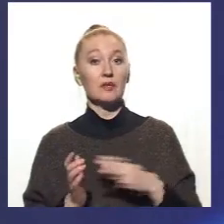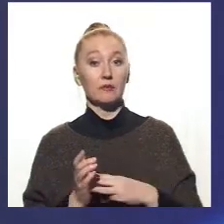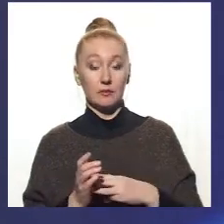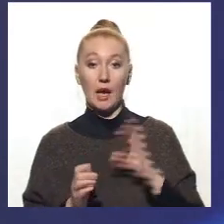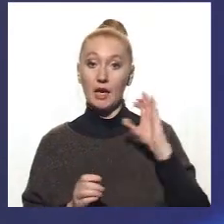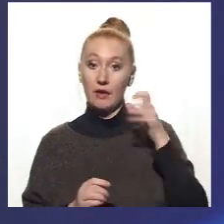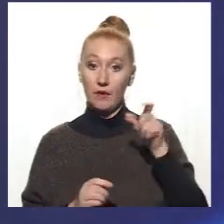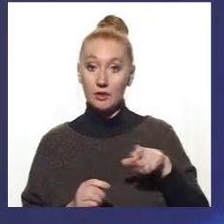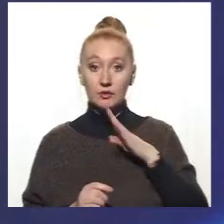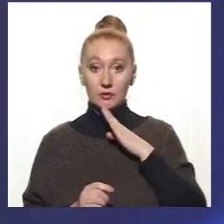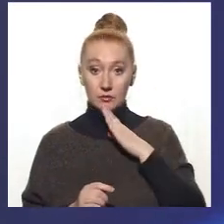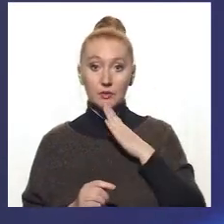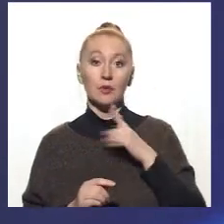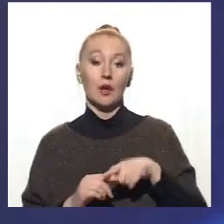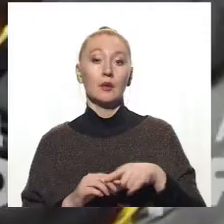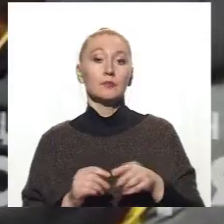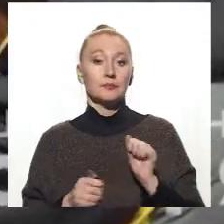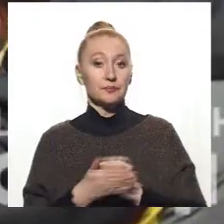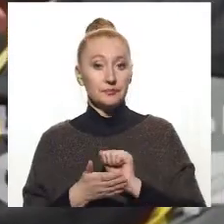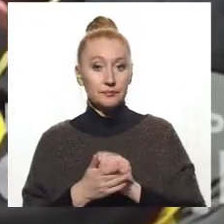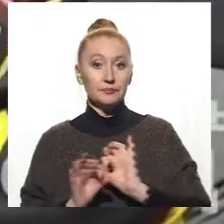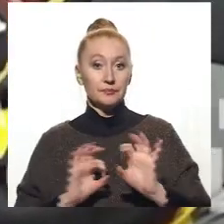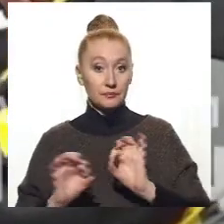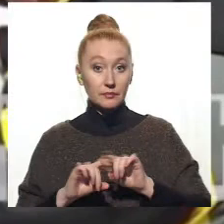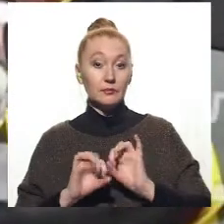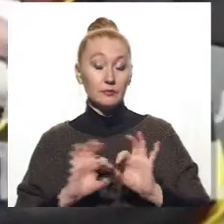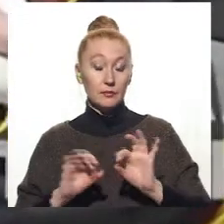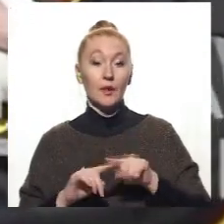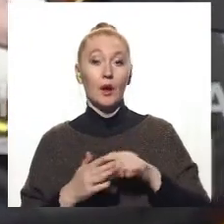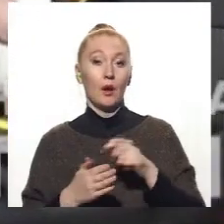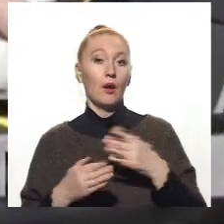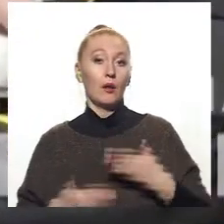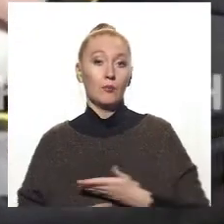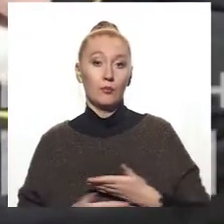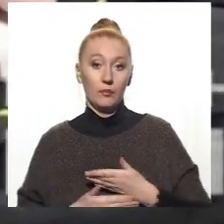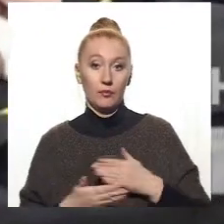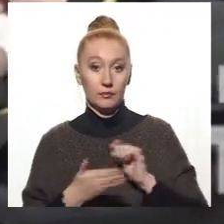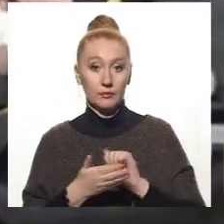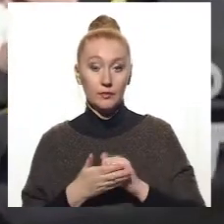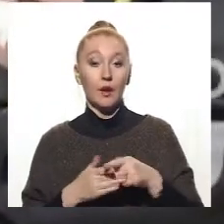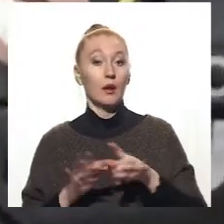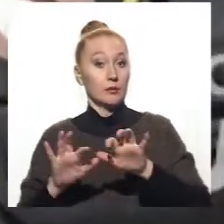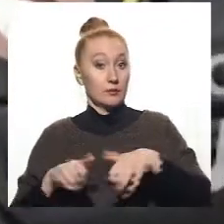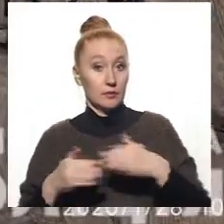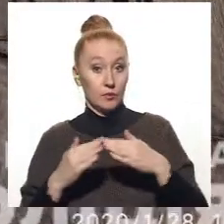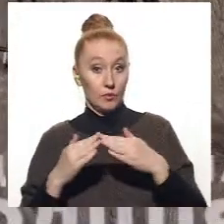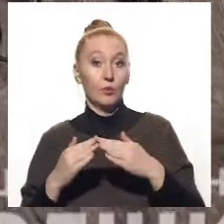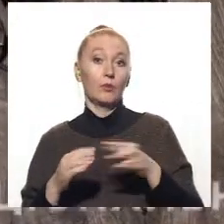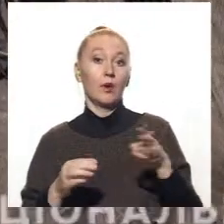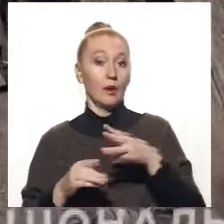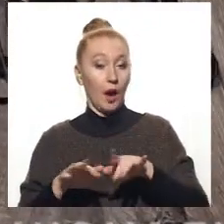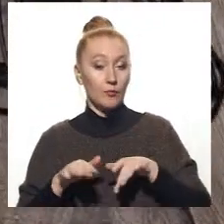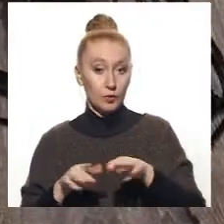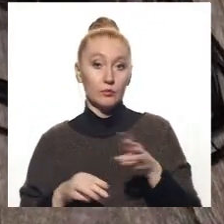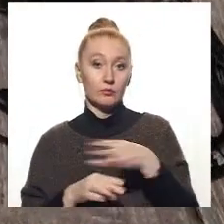28-річна криворожанка виготовляла та розповсюджувала порнографію. Під час обшуку її оселі вилучили комп'ютер, веб-камери, гроші